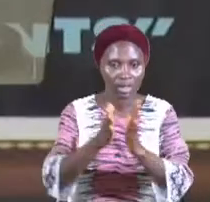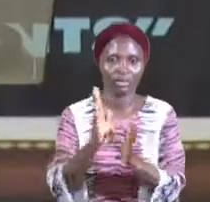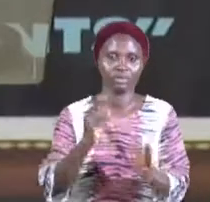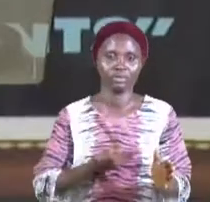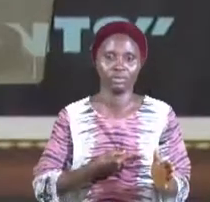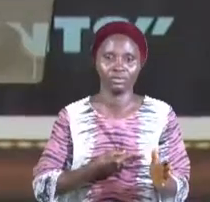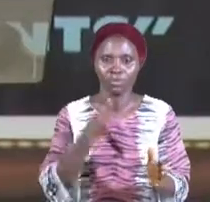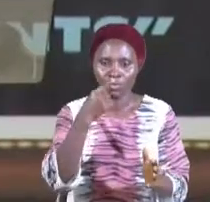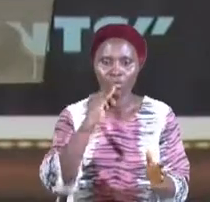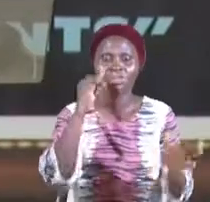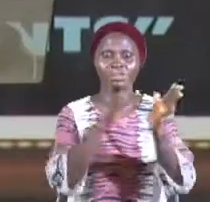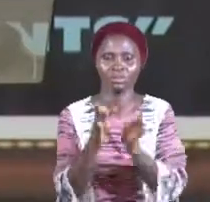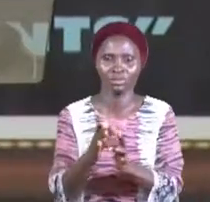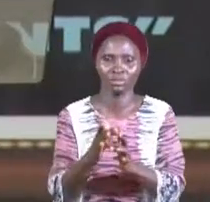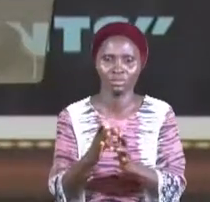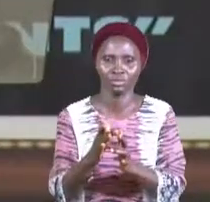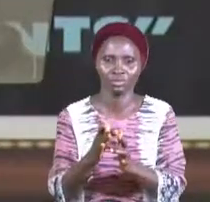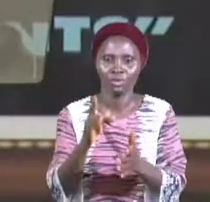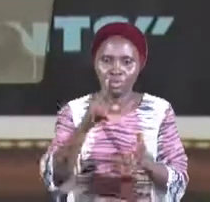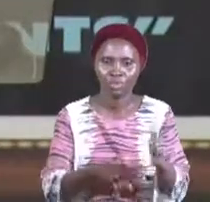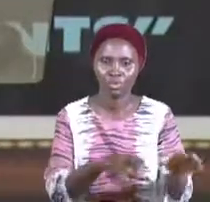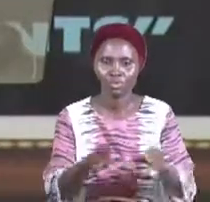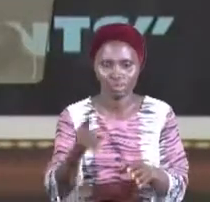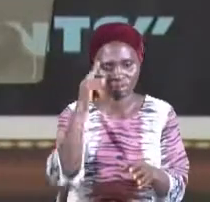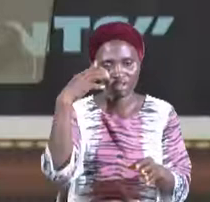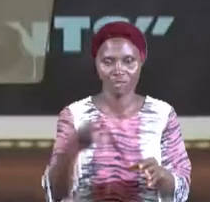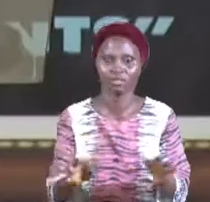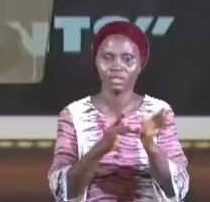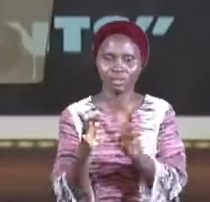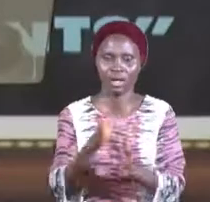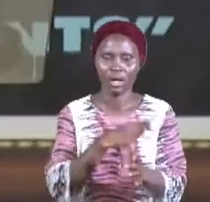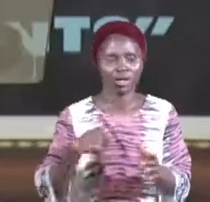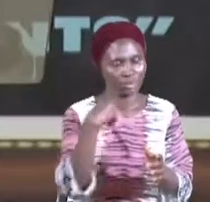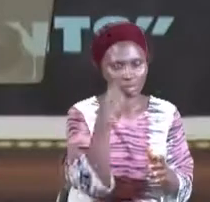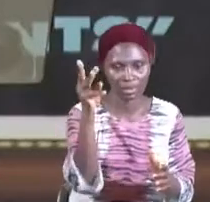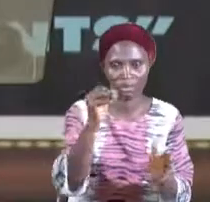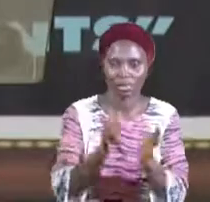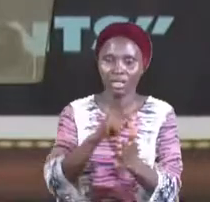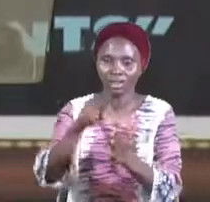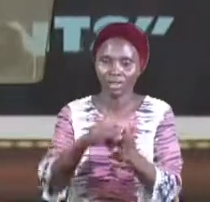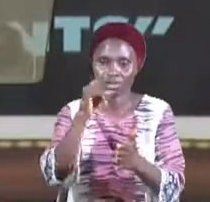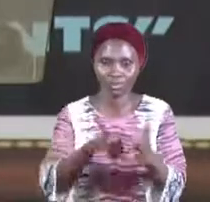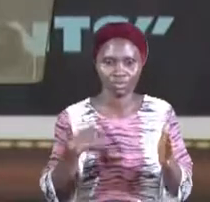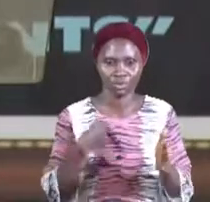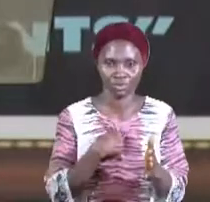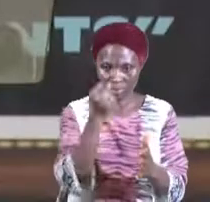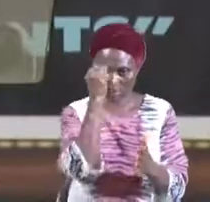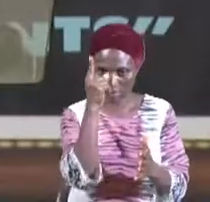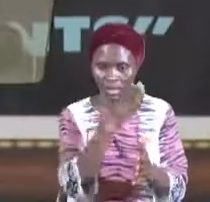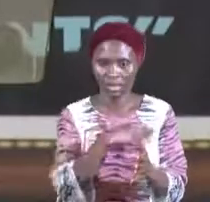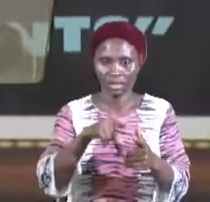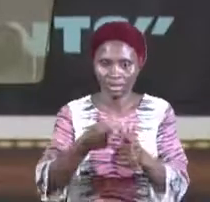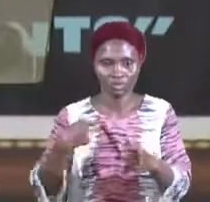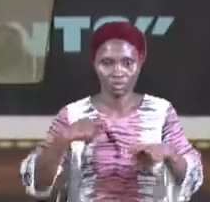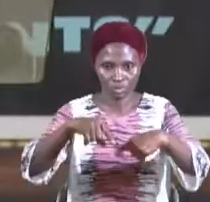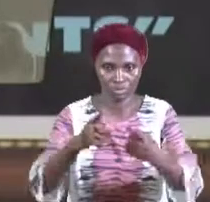Jésus? Que penses-tu de Jésus? Et nous lui disons, voici ce que nous connaissons. Mais nous retournons